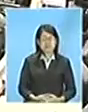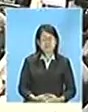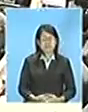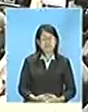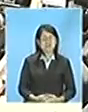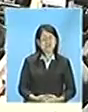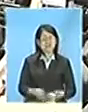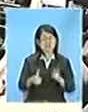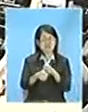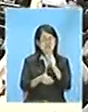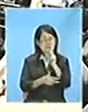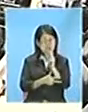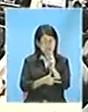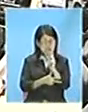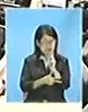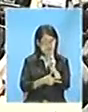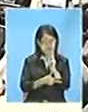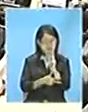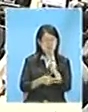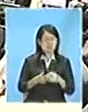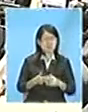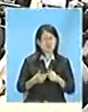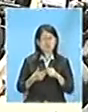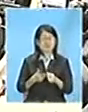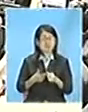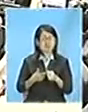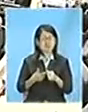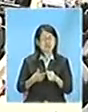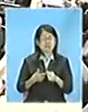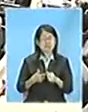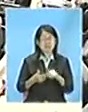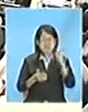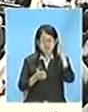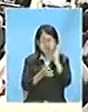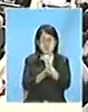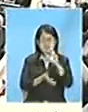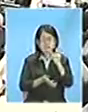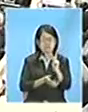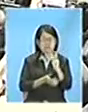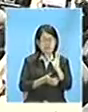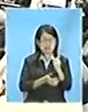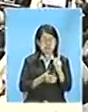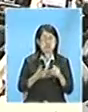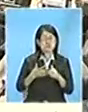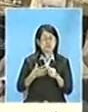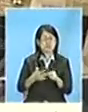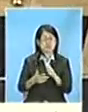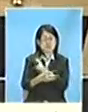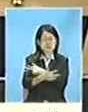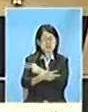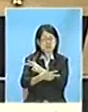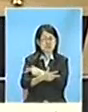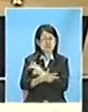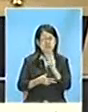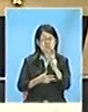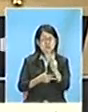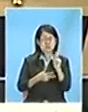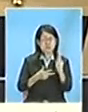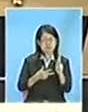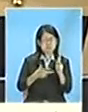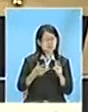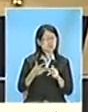นายกฤตอาทิตย์แก้วพลตรีกลชัยสุวรรณบูรณ์รองศาสตราจารย์กอบกุลพันเจ